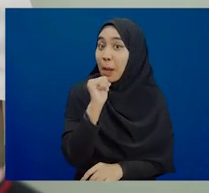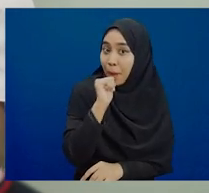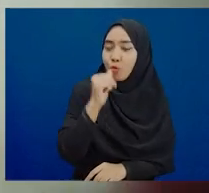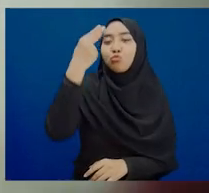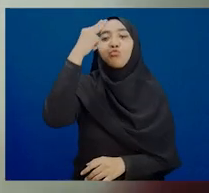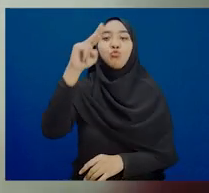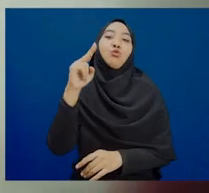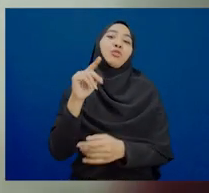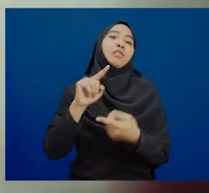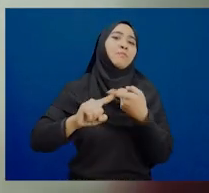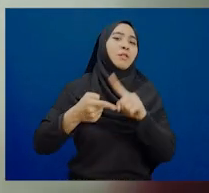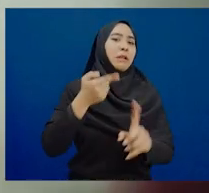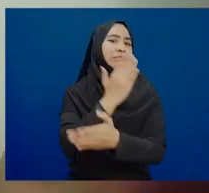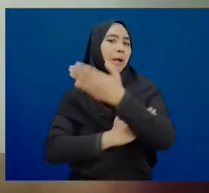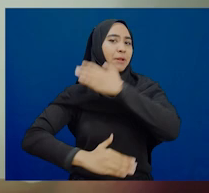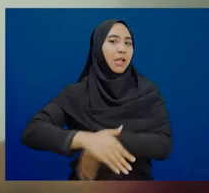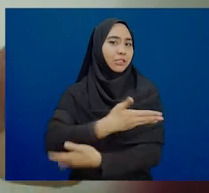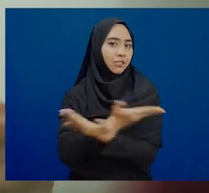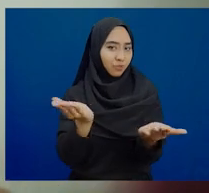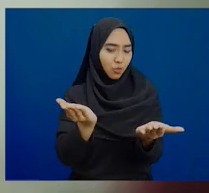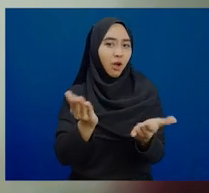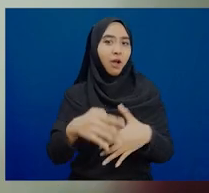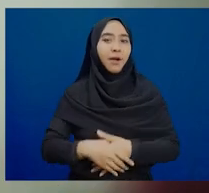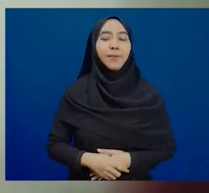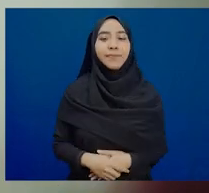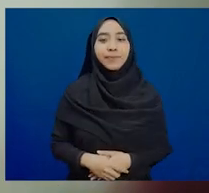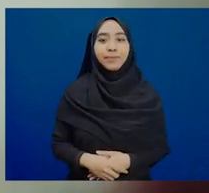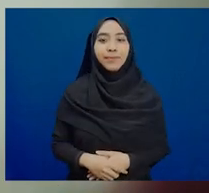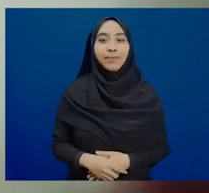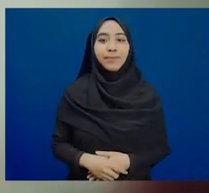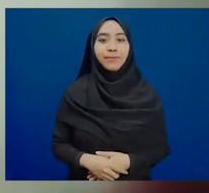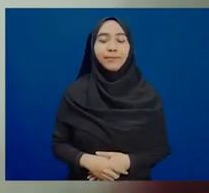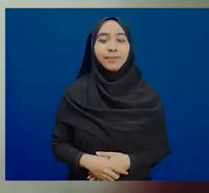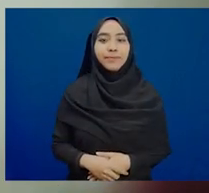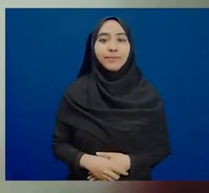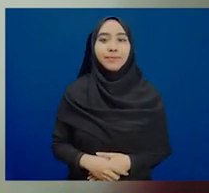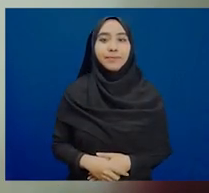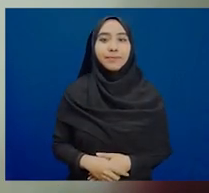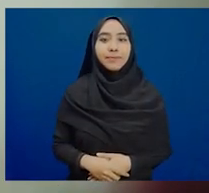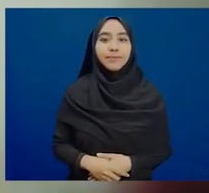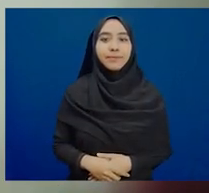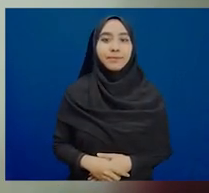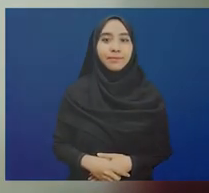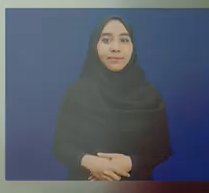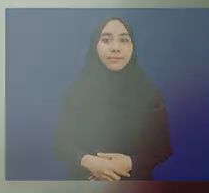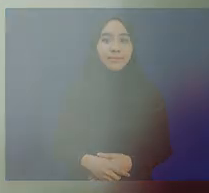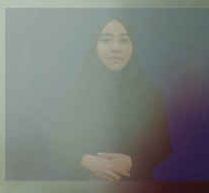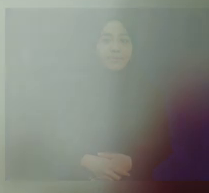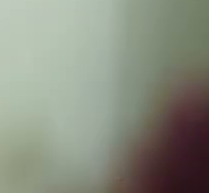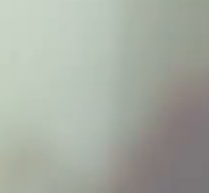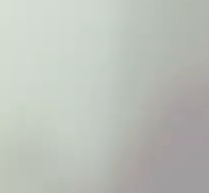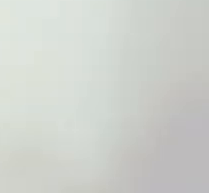sepenuhnya, berikan ruang untuk berinovasi bagi teman-teman disabilitas. Begitu.